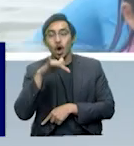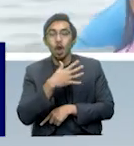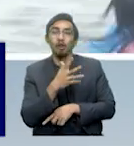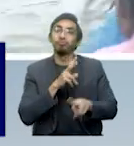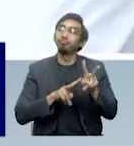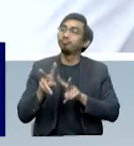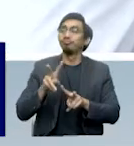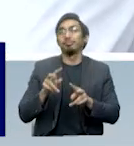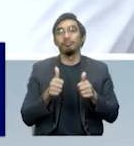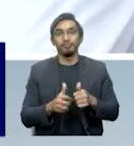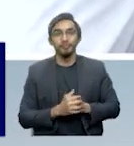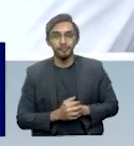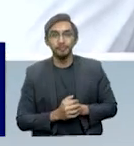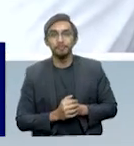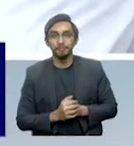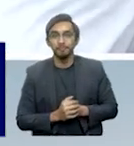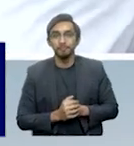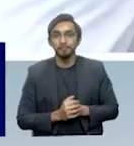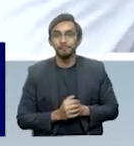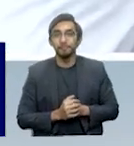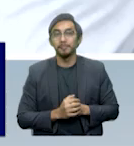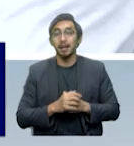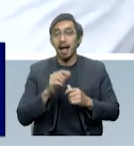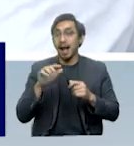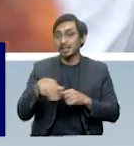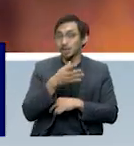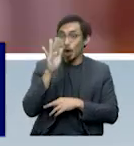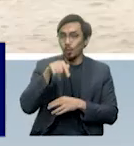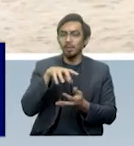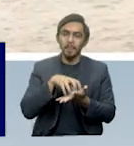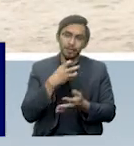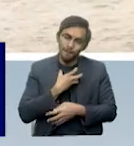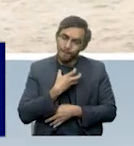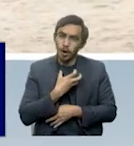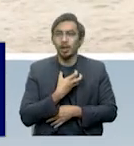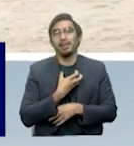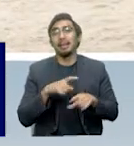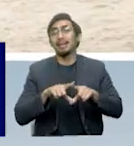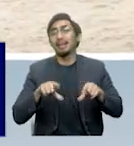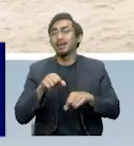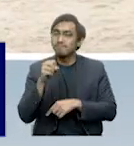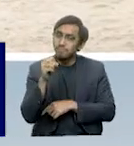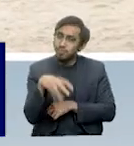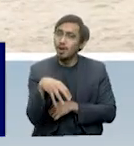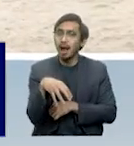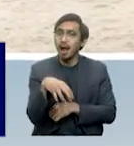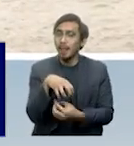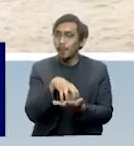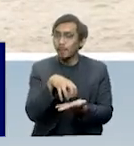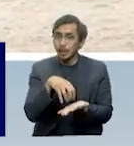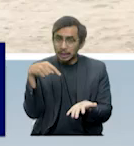sampaikan pula bahwa memang Ancol ini masih menjadi favorit dikarenakan harganya yang relatif terjangkau dan juga lokasinya ini